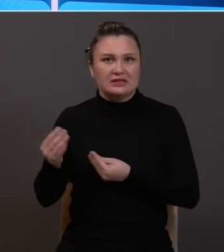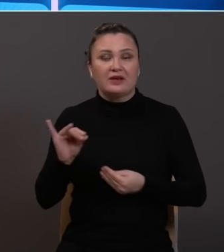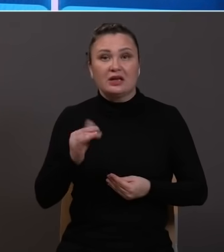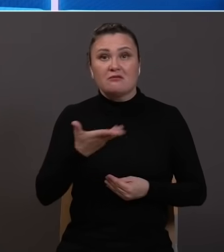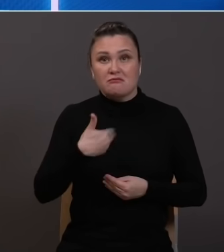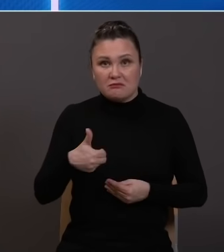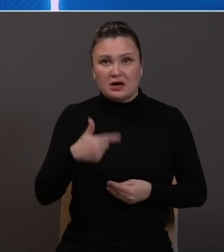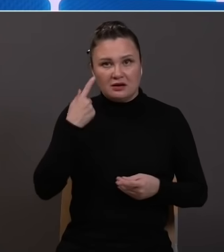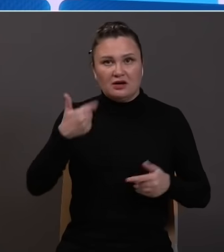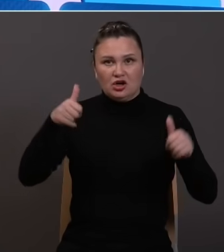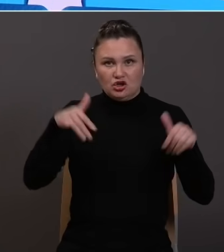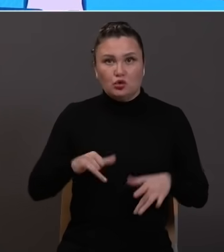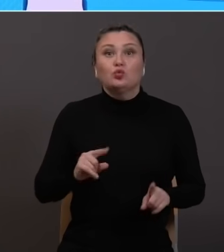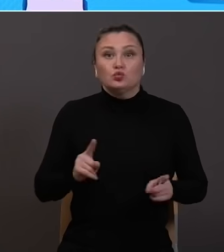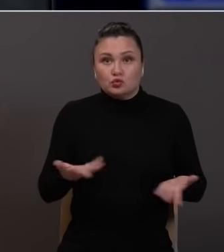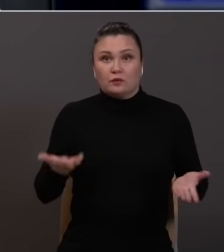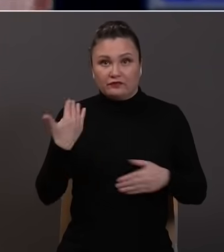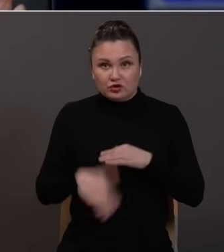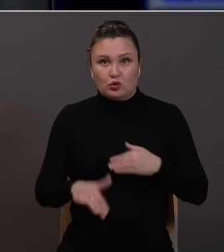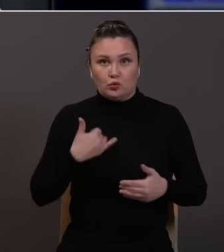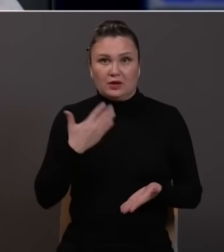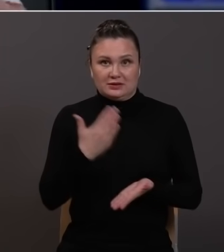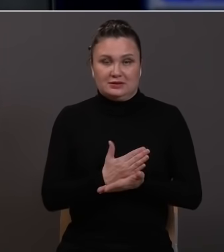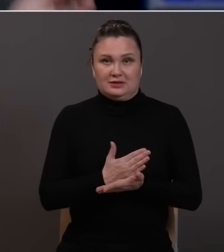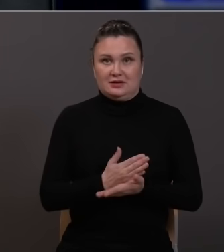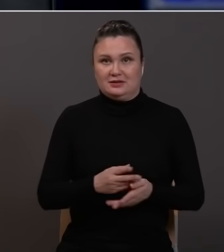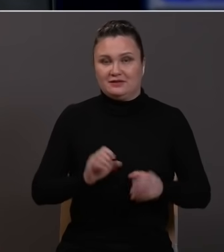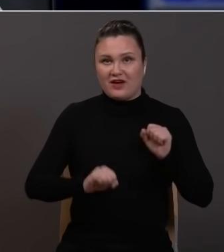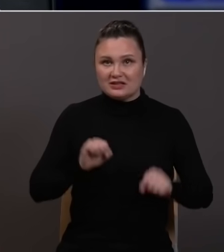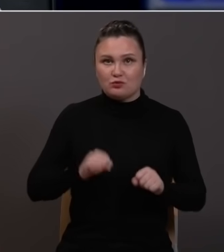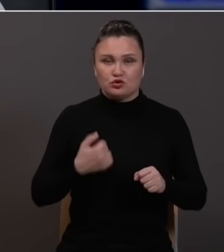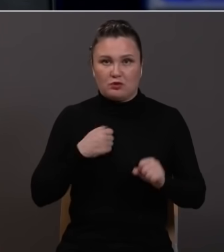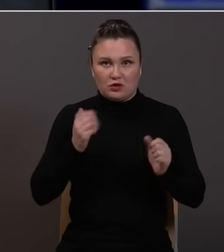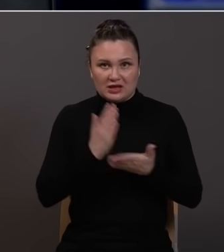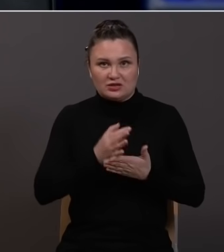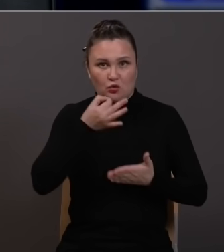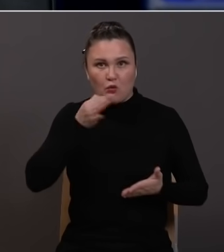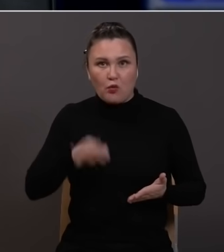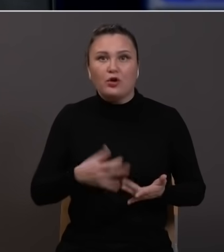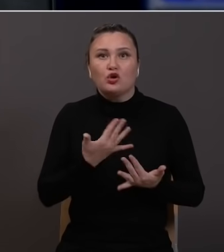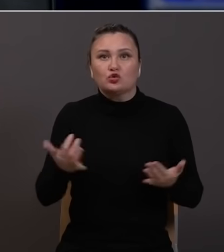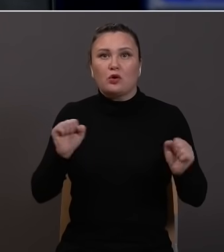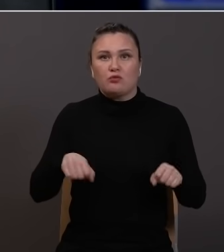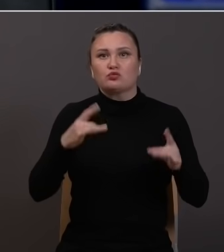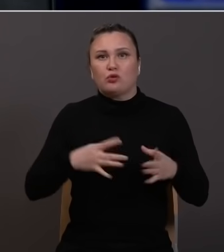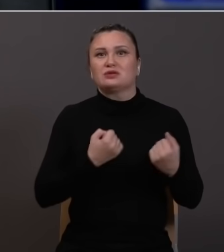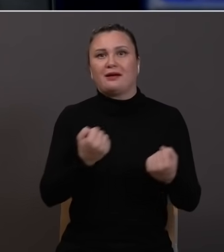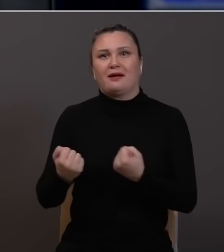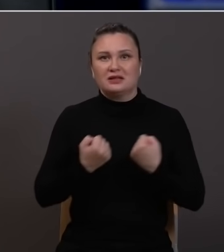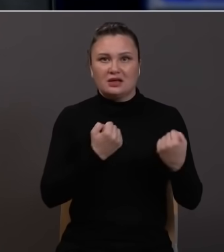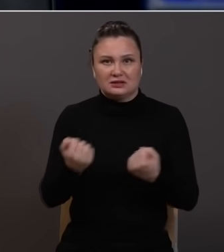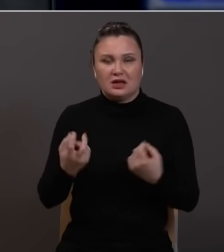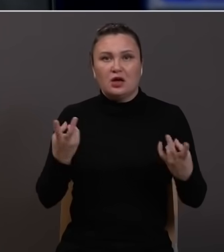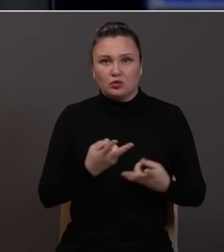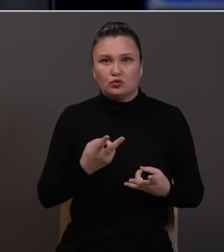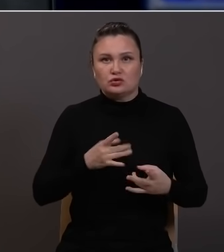мы решили, все, у нас есть определенный скилл, у нас есть возможность, у нас есть опыт. Ну, сколько можно просто кататься? Нужно кататься